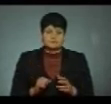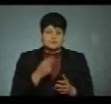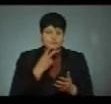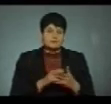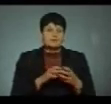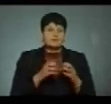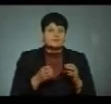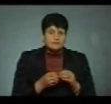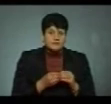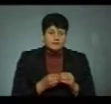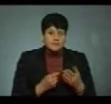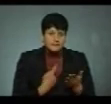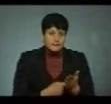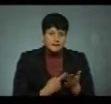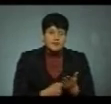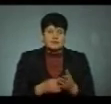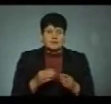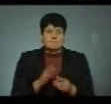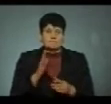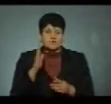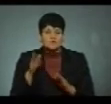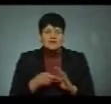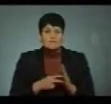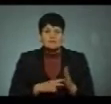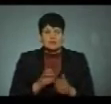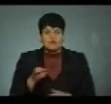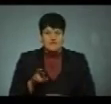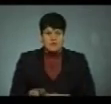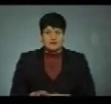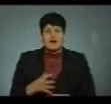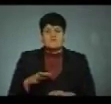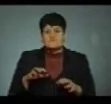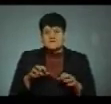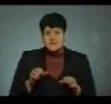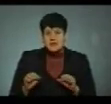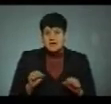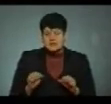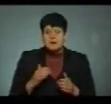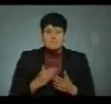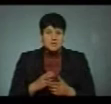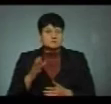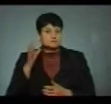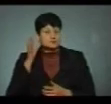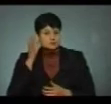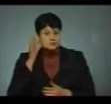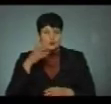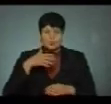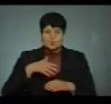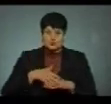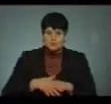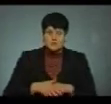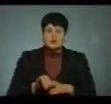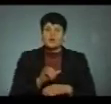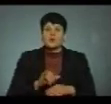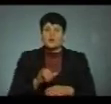результати для прогнозування і планування. І влада мала би дослуховуватися і розуміти,